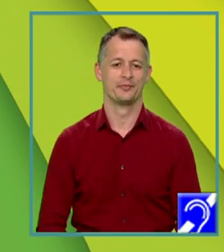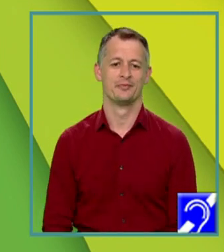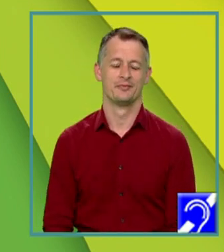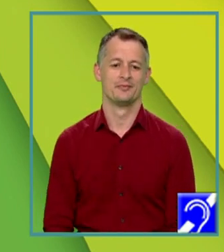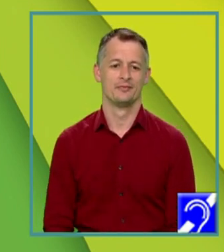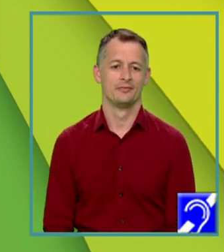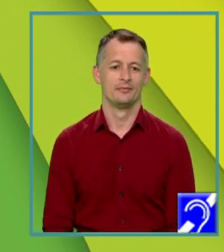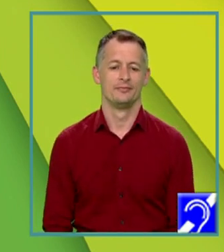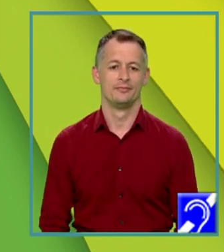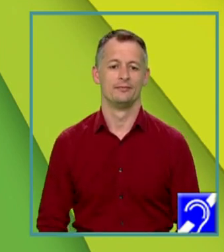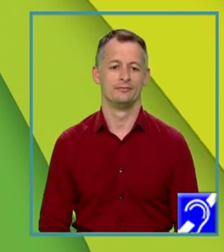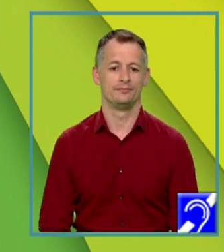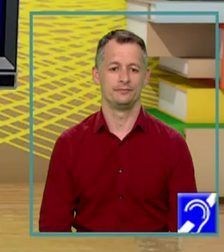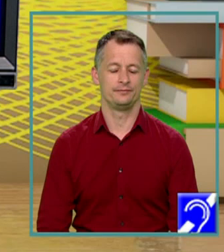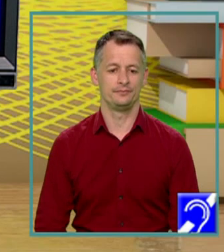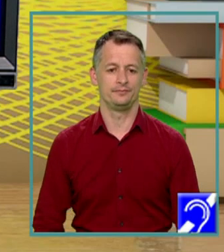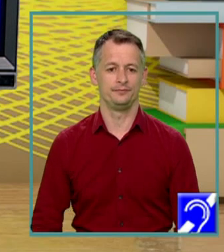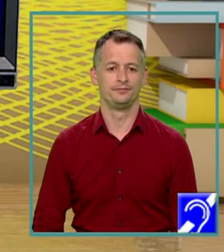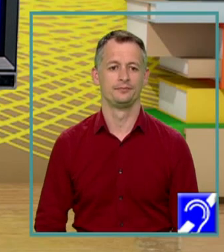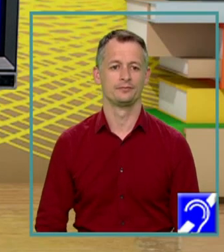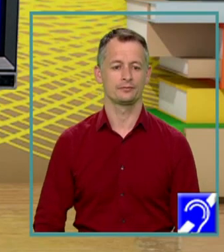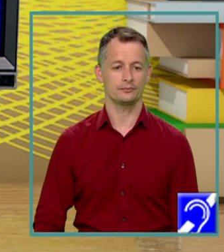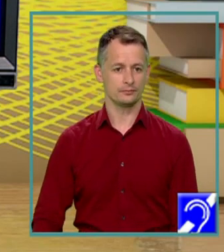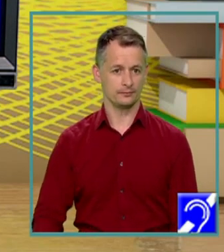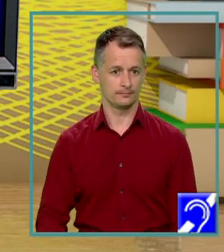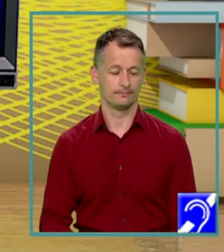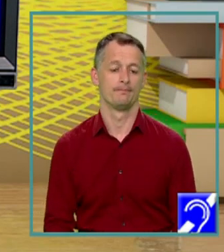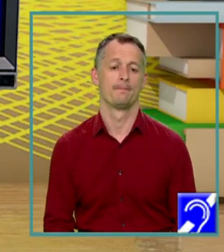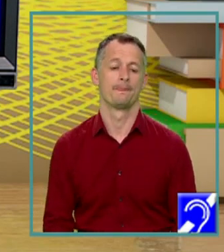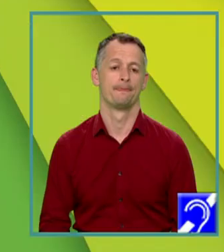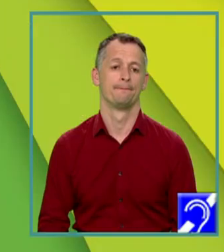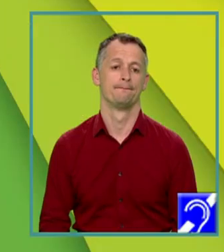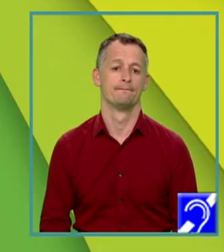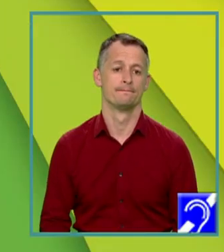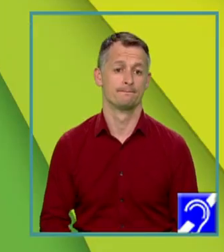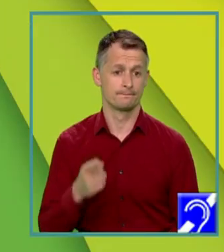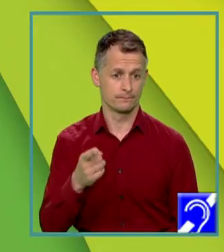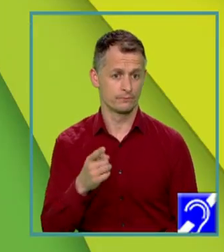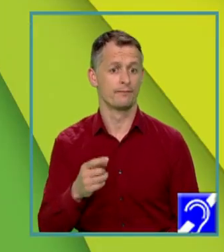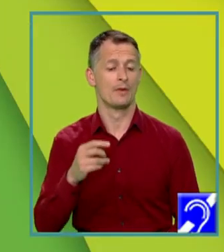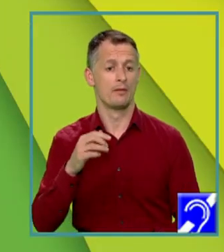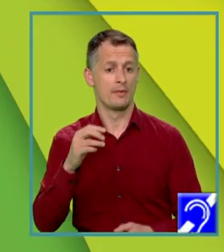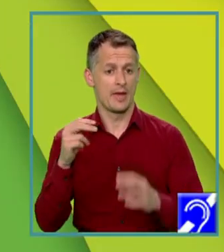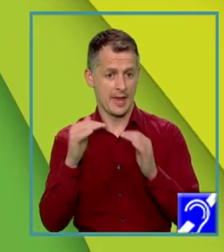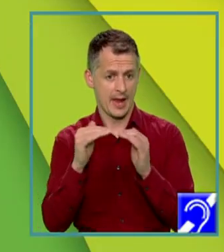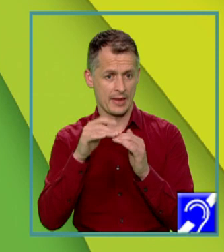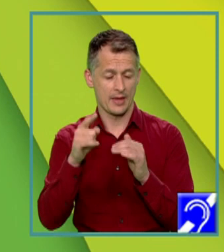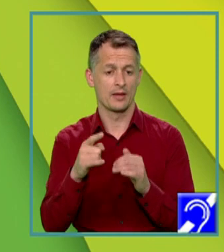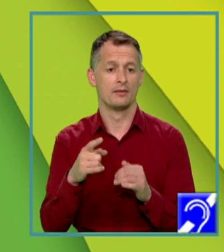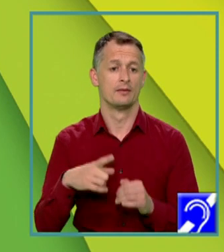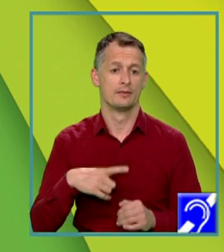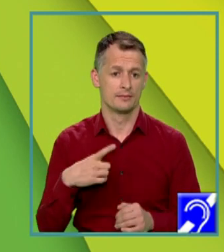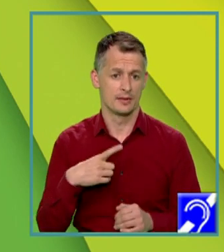20 x minus 1 egal itatea din enunțul cerinței este echivalentă cu o colega